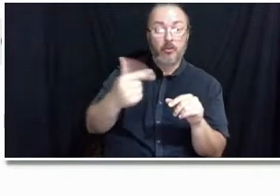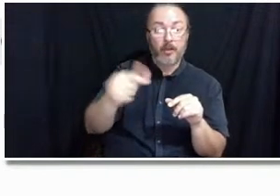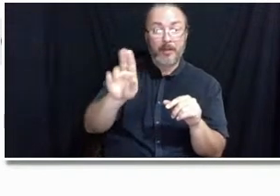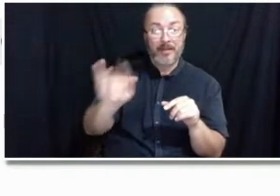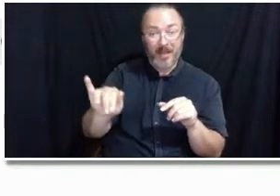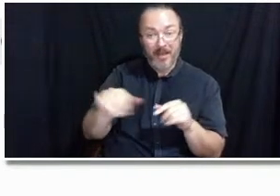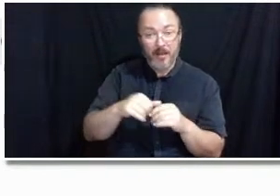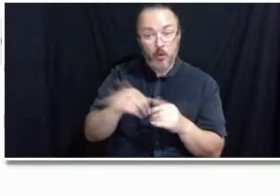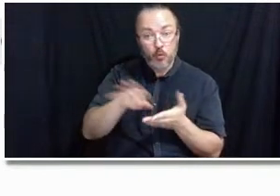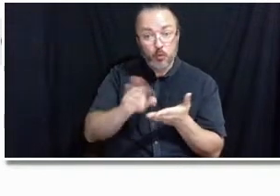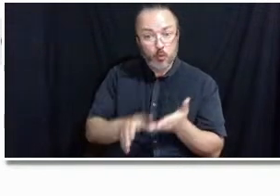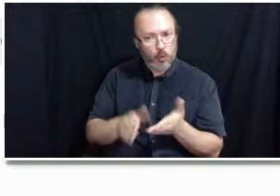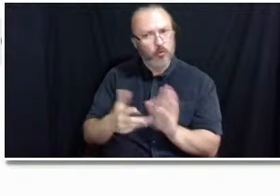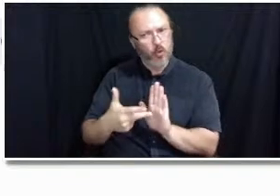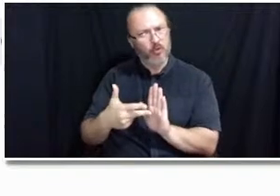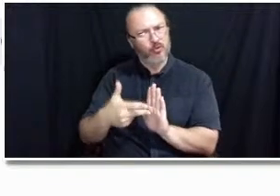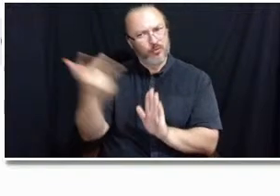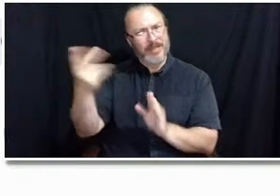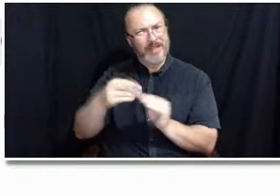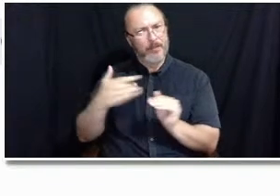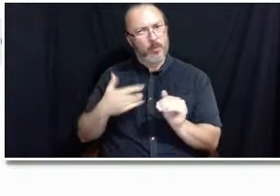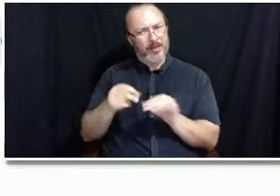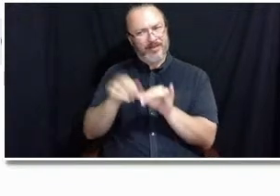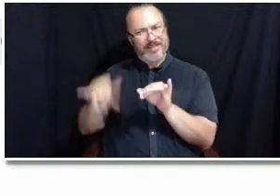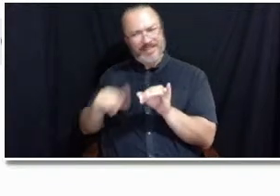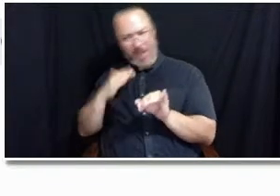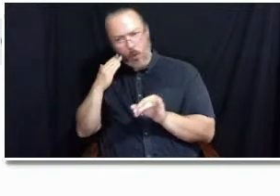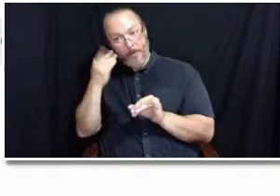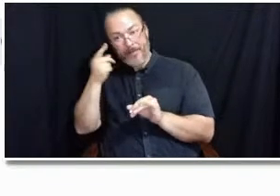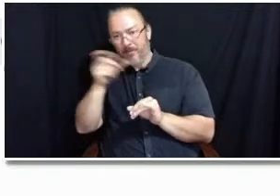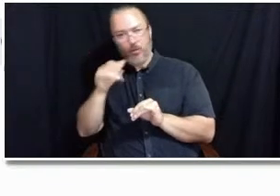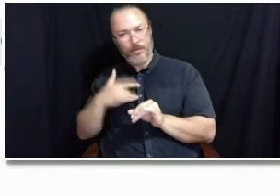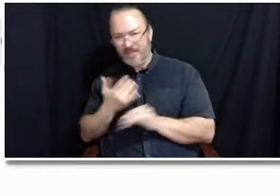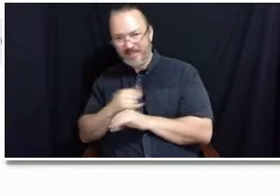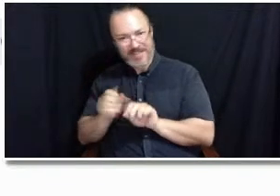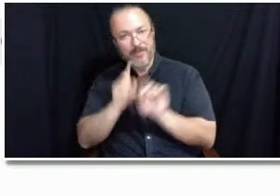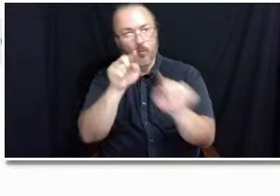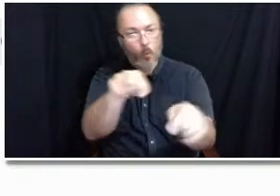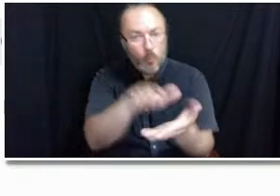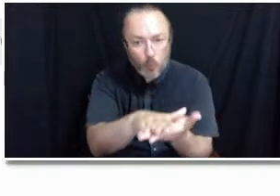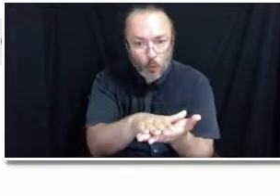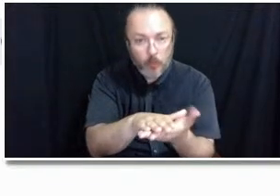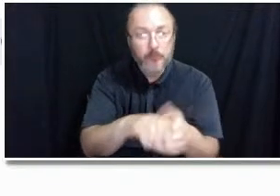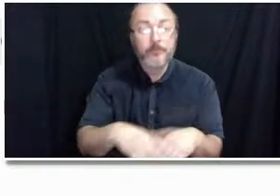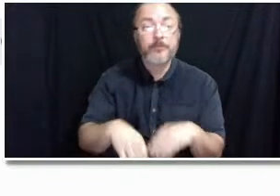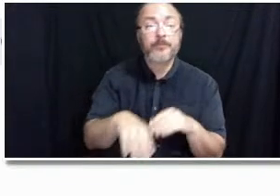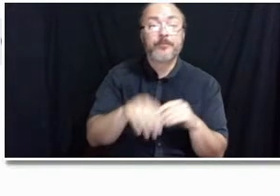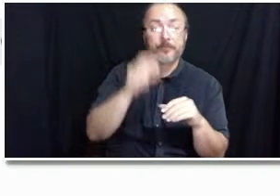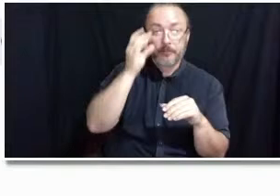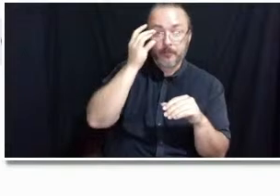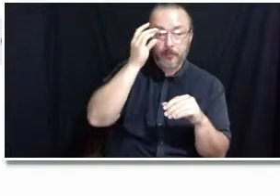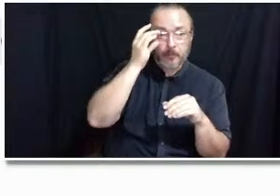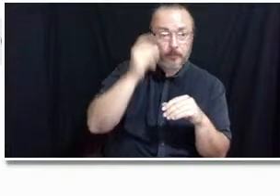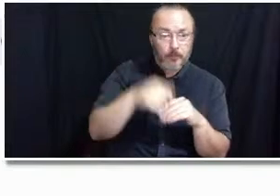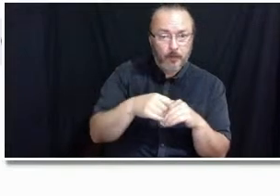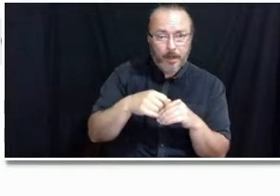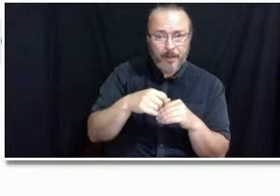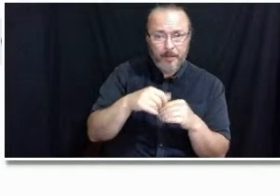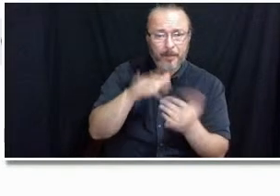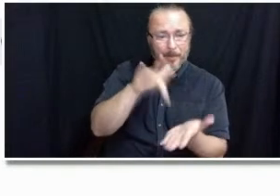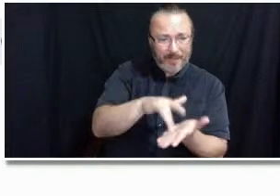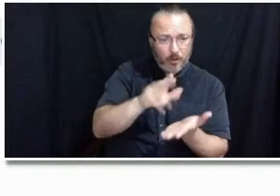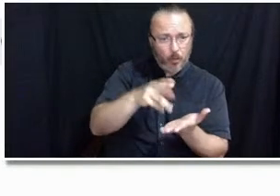États-Unis sont 3 fois plus susceptibles de rester chez eux car ils ne se sentent pas en sécurité. Les élèves de quatrième année dans les